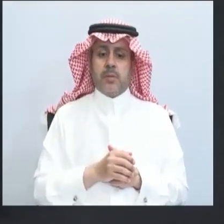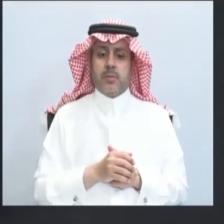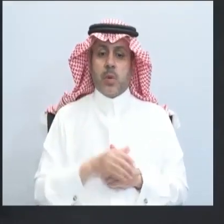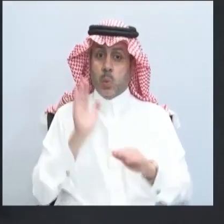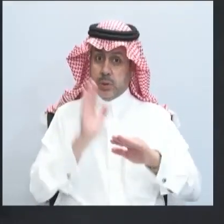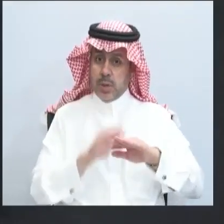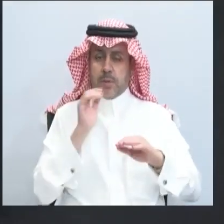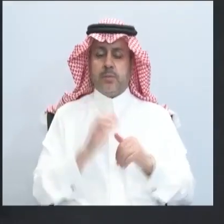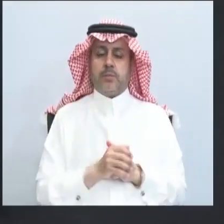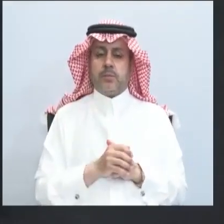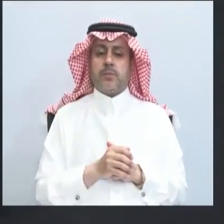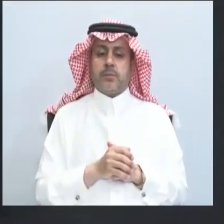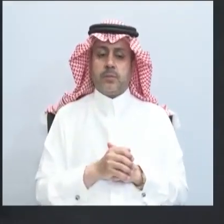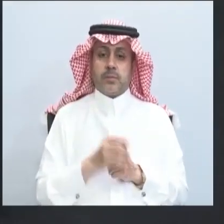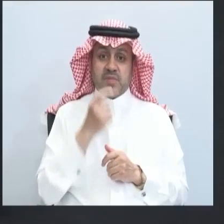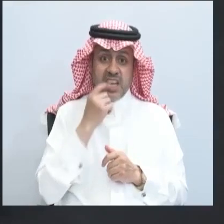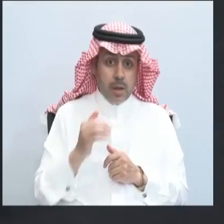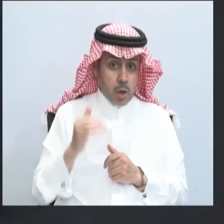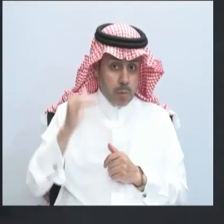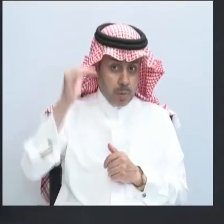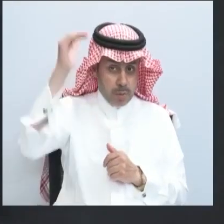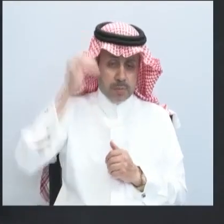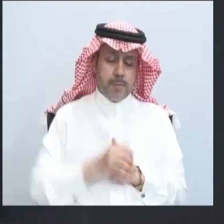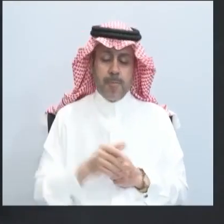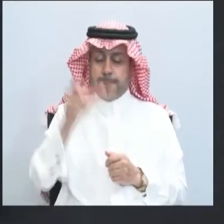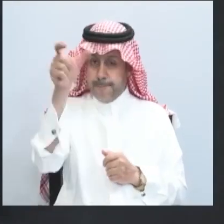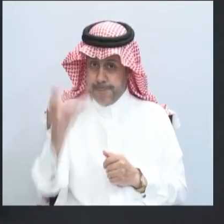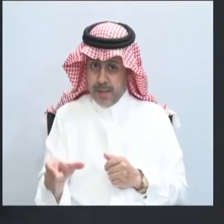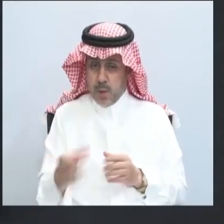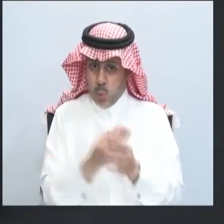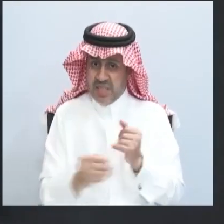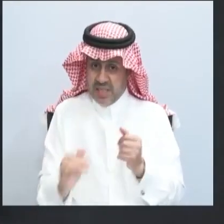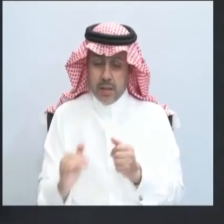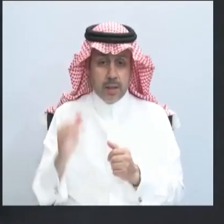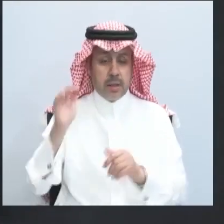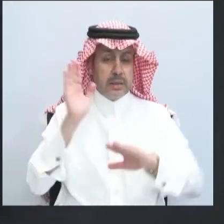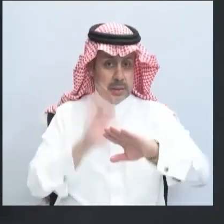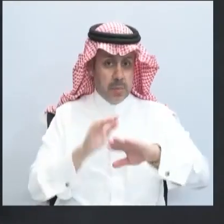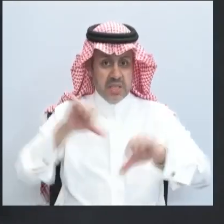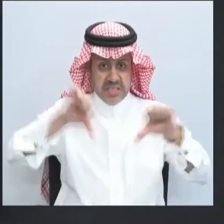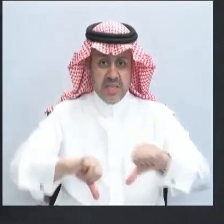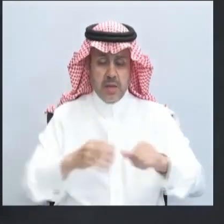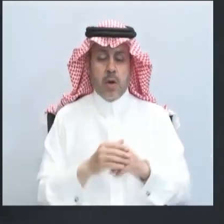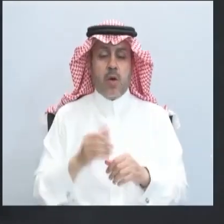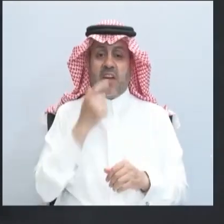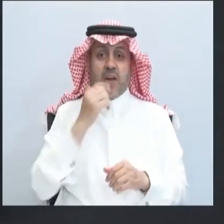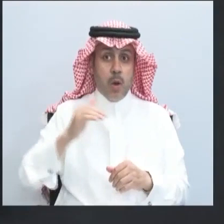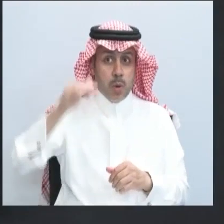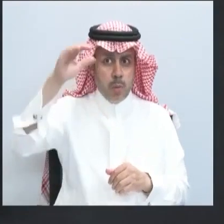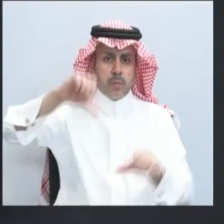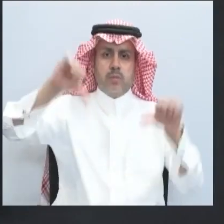لانه ان كبر بعد ذلك ونشا على ذلكم الامر على التربيه السيئه